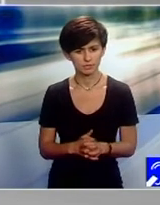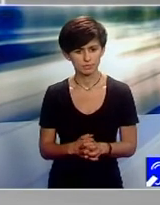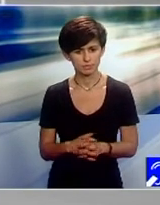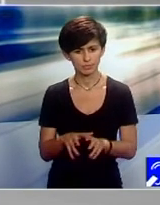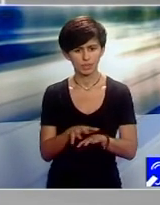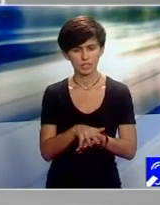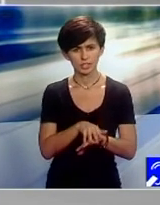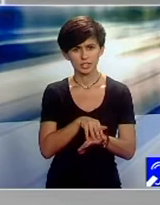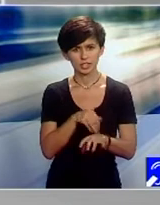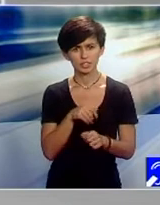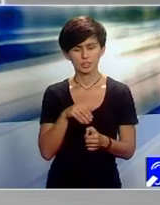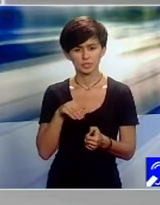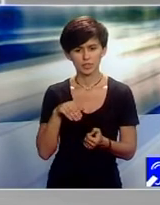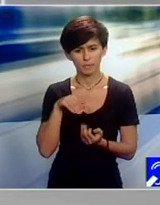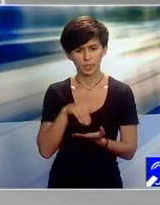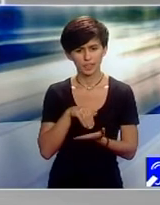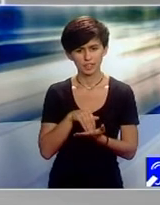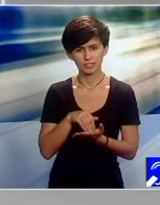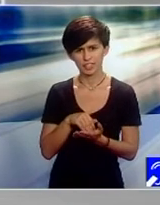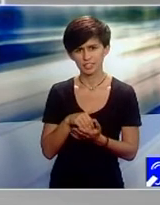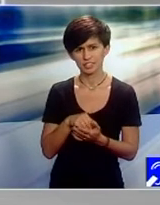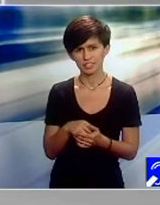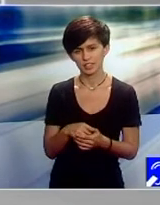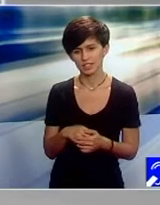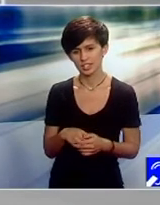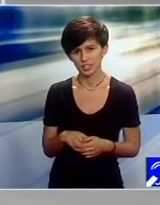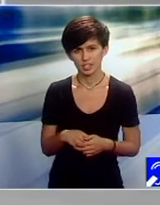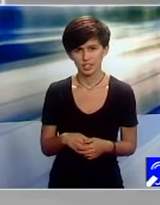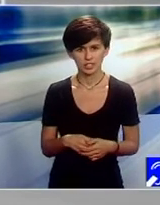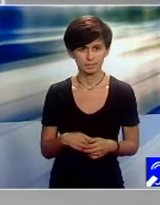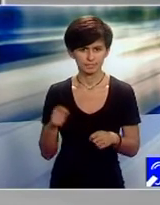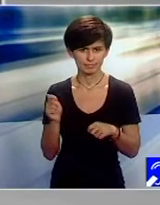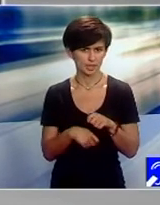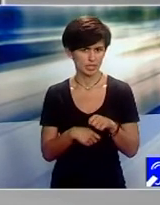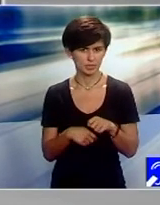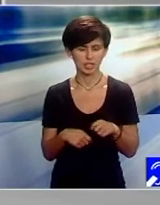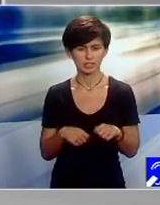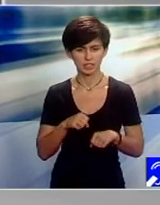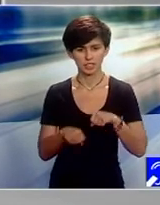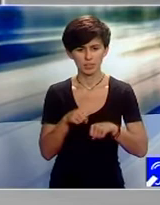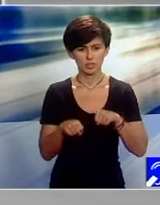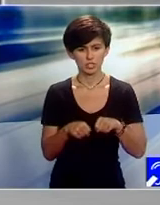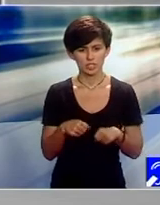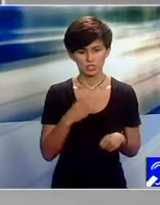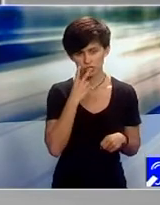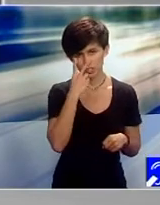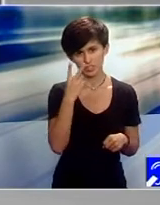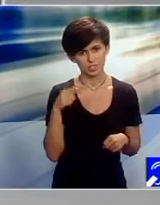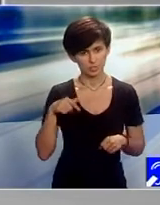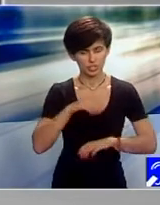nevoiți cumva să dea o lecție unor bicicliști. De multe ori vedem acest comportament care... Nu zic,